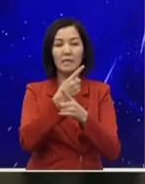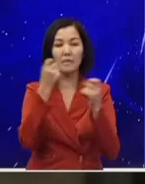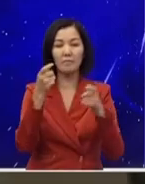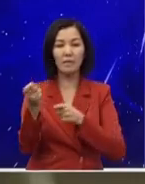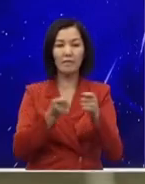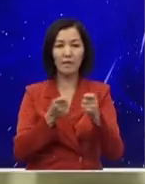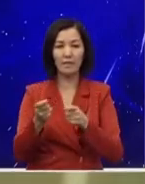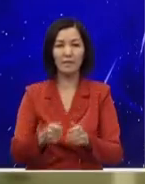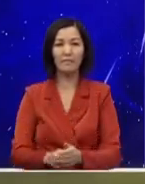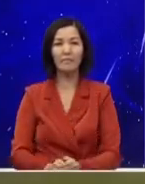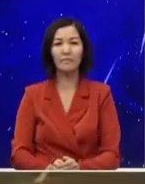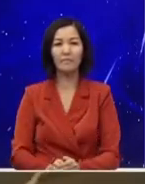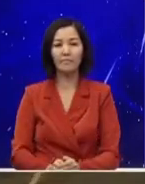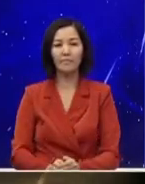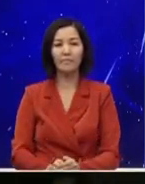власти.